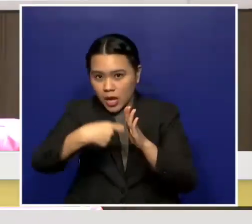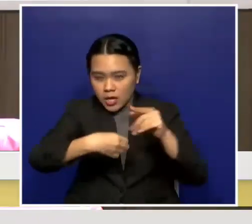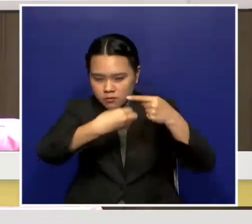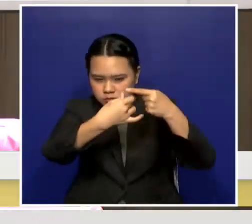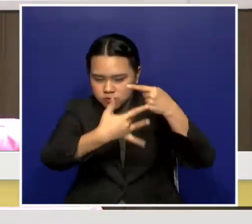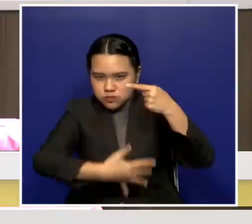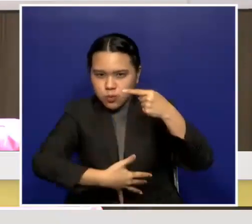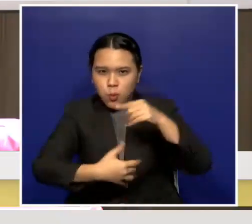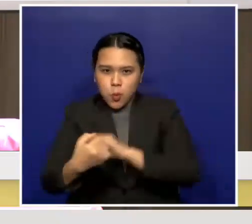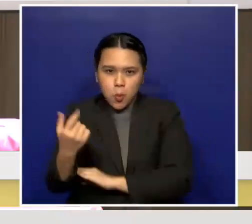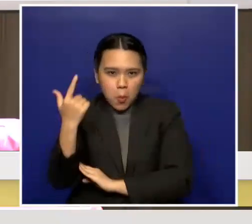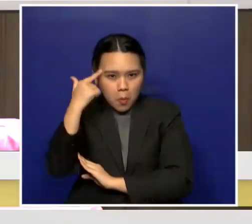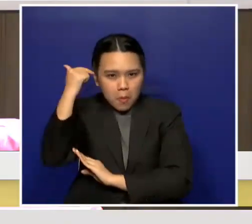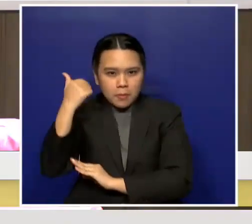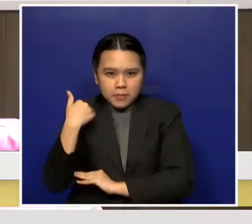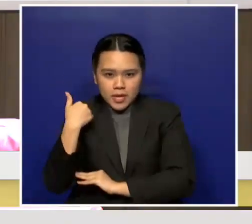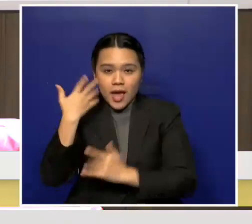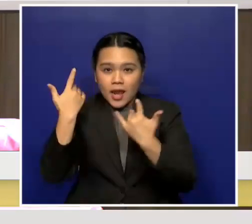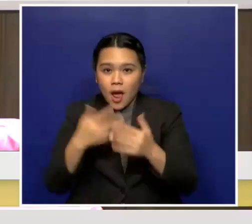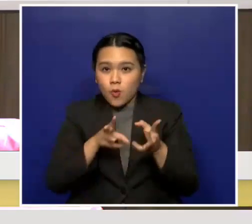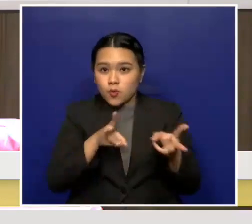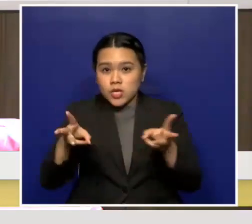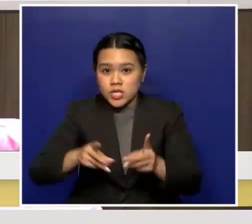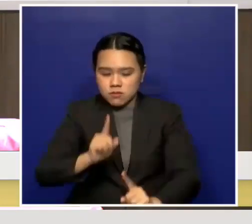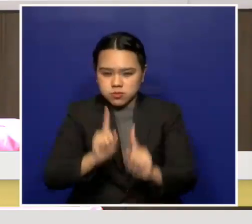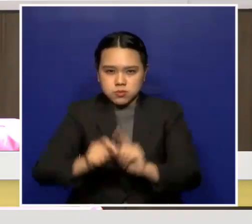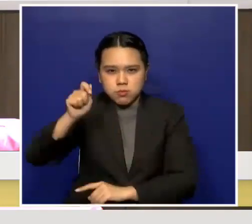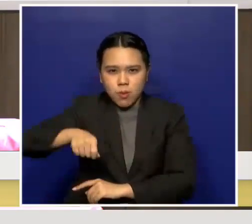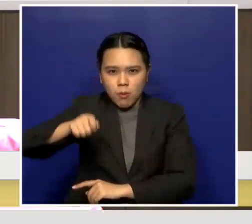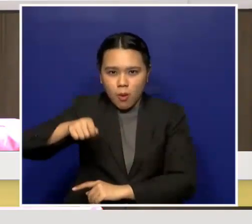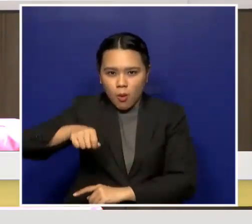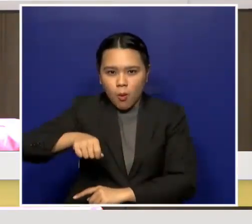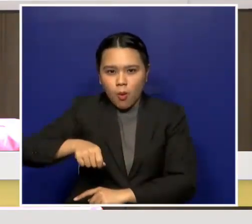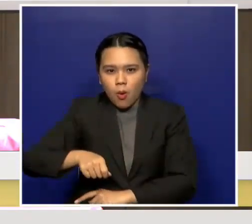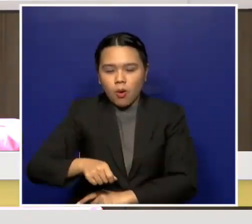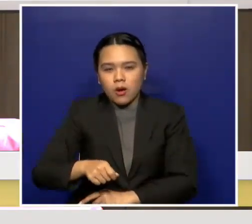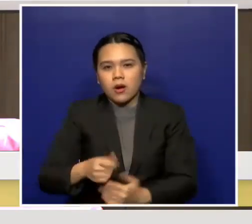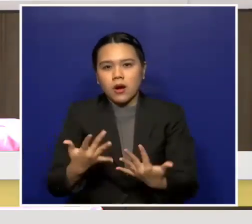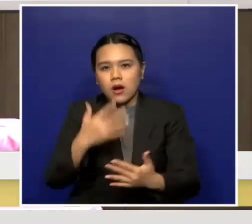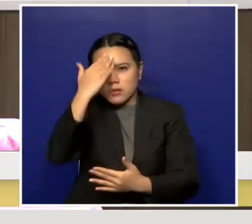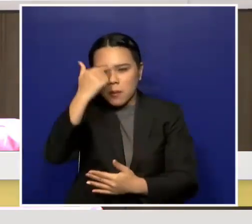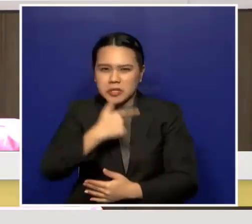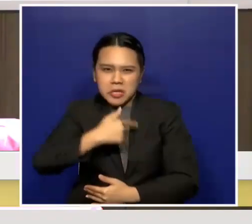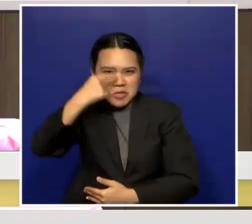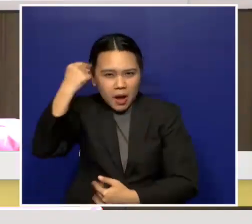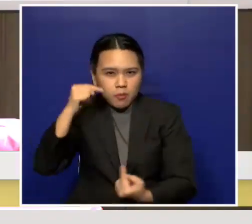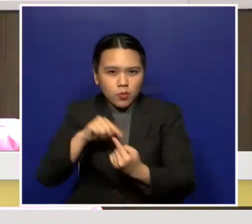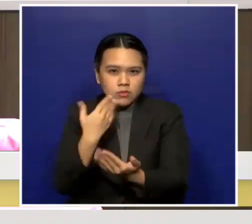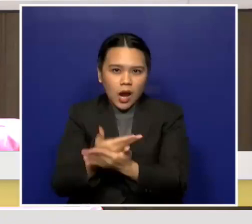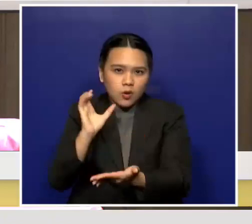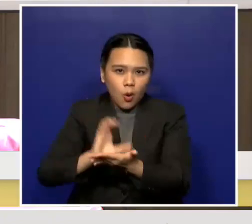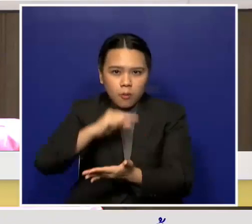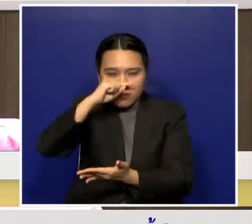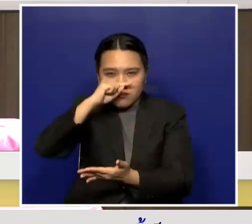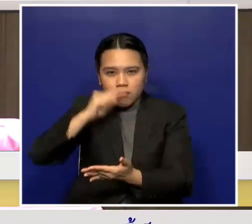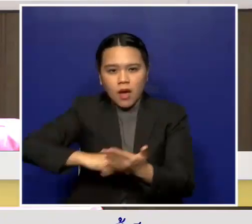ยครับพี่น้องประชาชนคนไทยทั้งประเทศทำไมใจดำกับประเทศจังเลยใจดำกับงบประมาณแผ่นดินรถบัสคันห